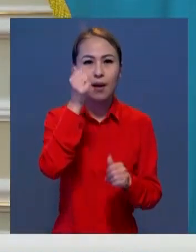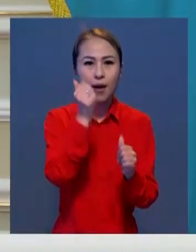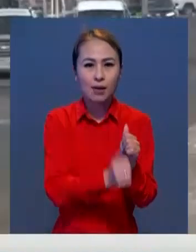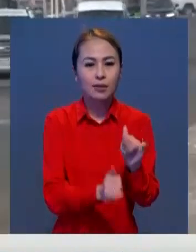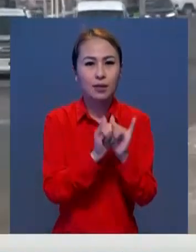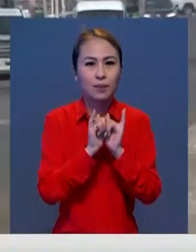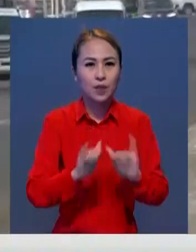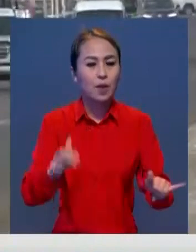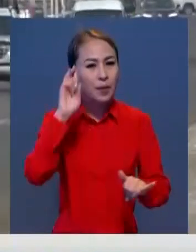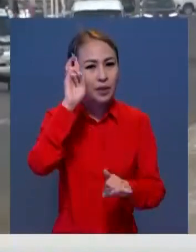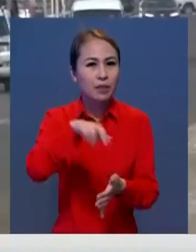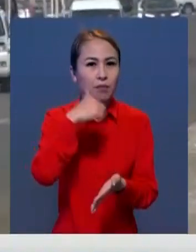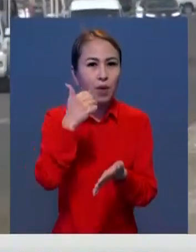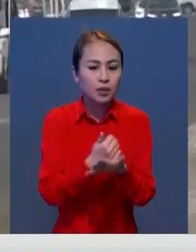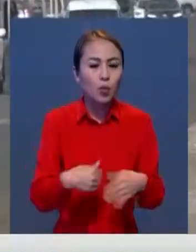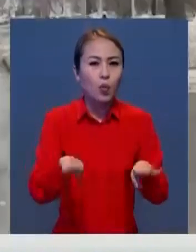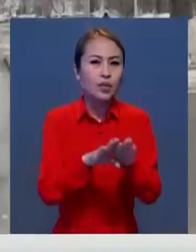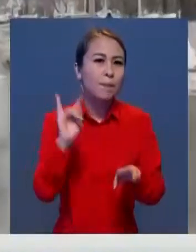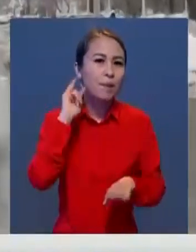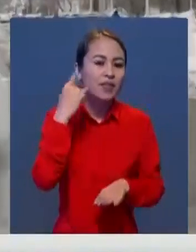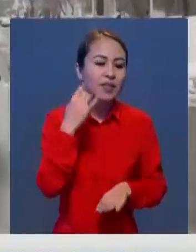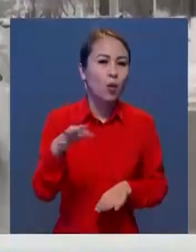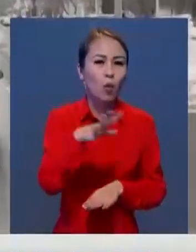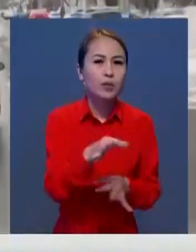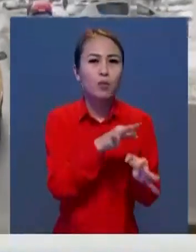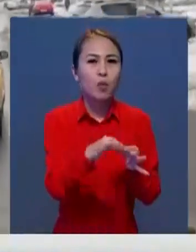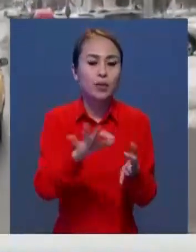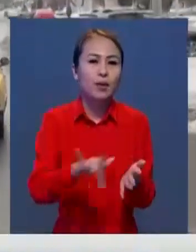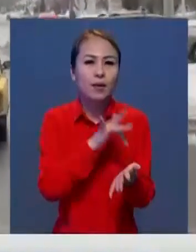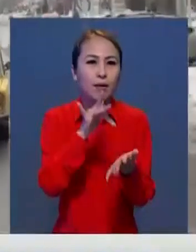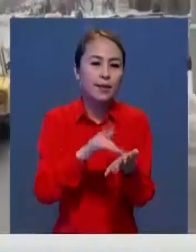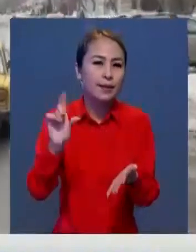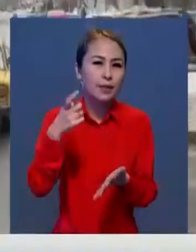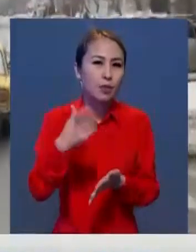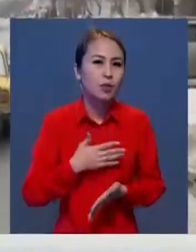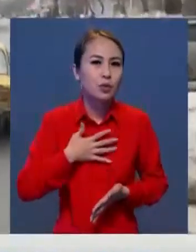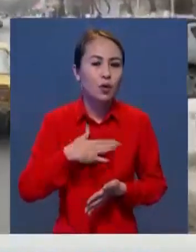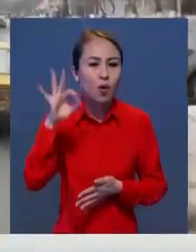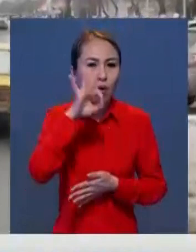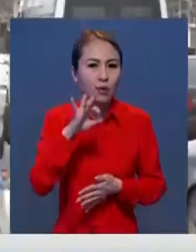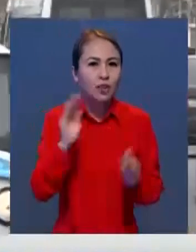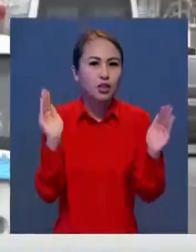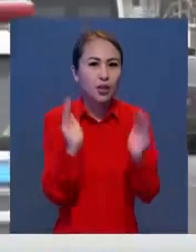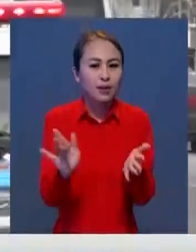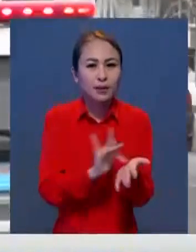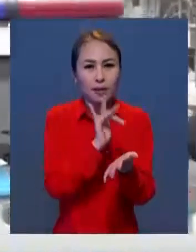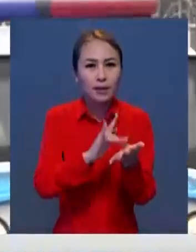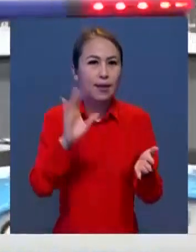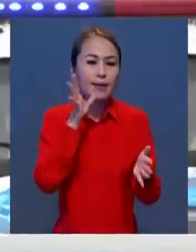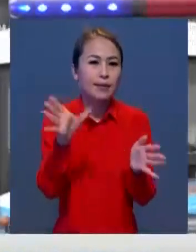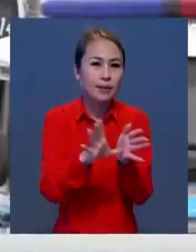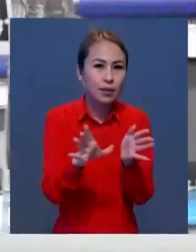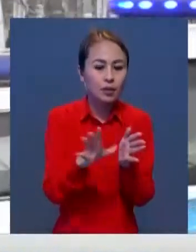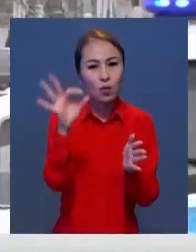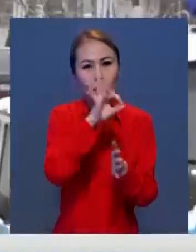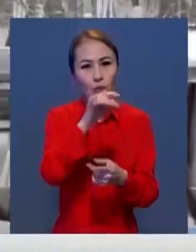әртараптандыру. Мемлекет басшысы бұдан кейін Павлодар облысындағы Монақала екібастұздың жайына алаңдайтынын айтты. Шағын шаһарда энергетика мен өнеркәсіп